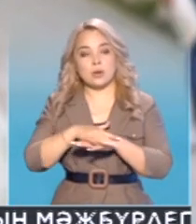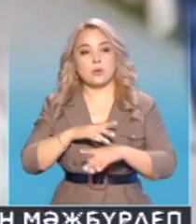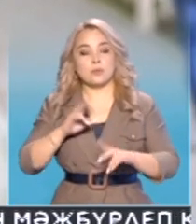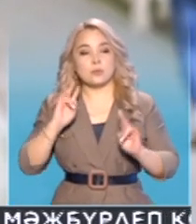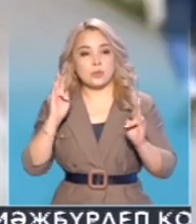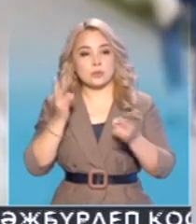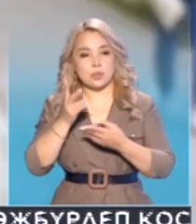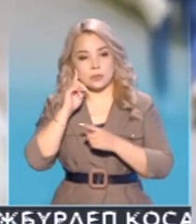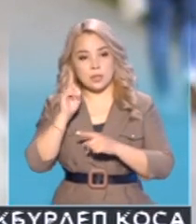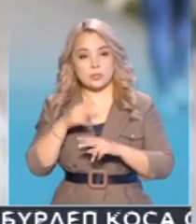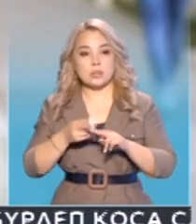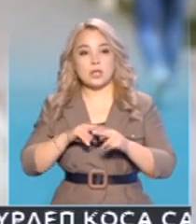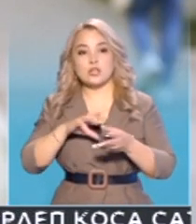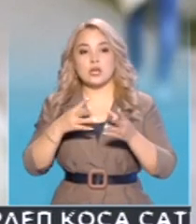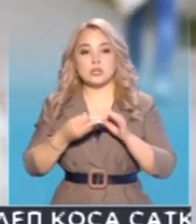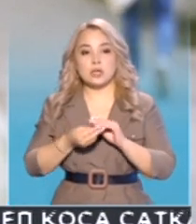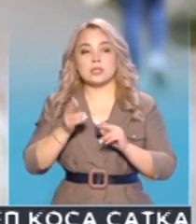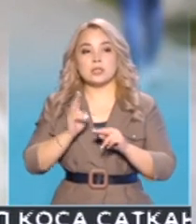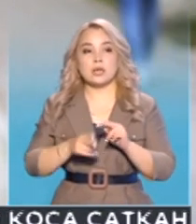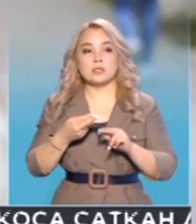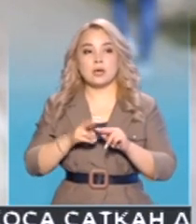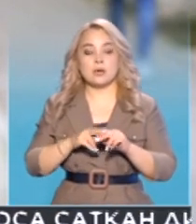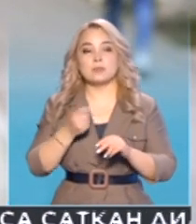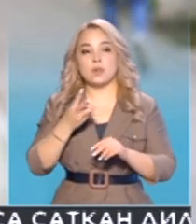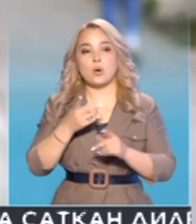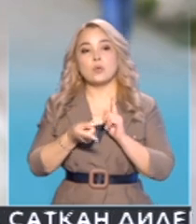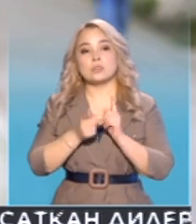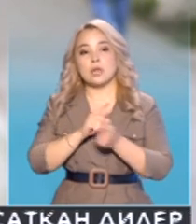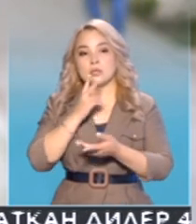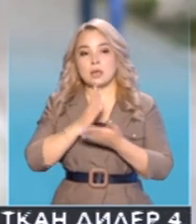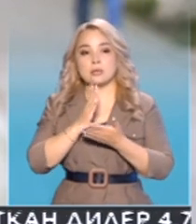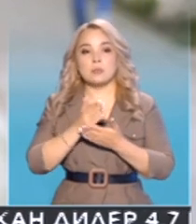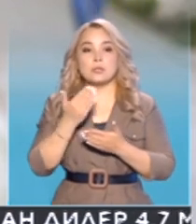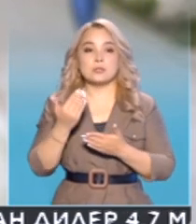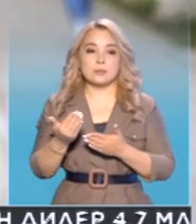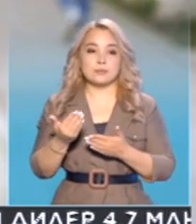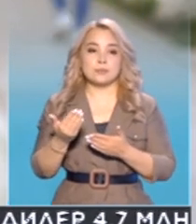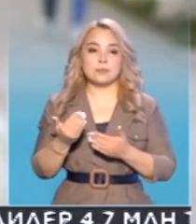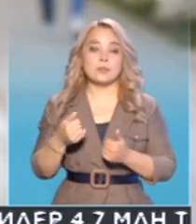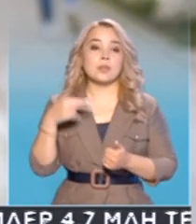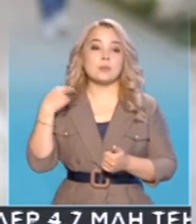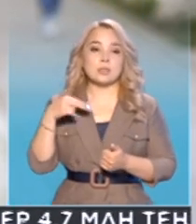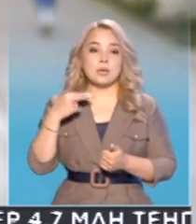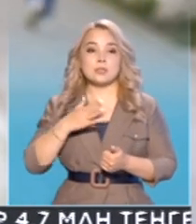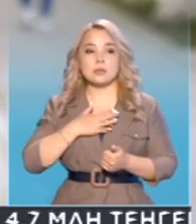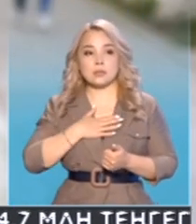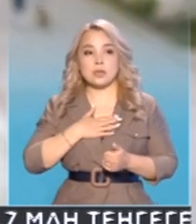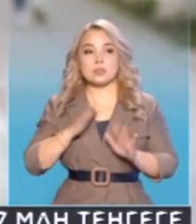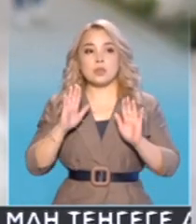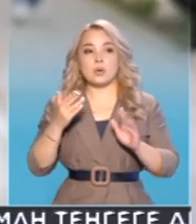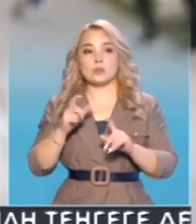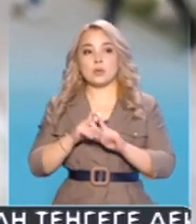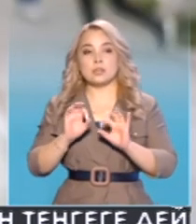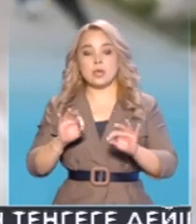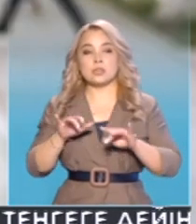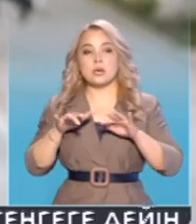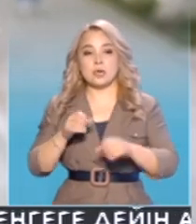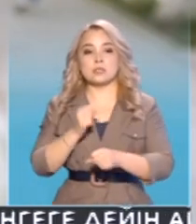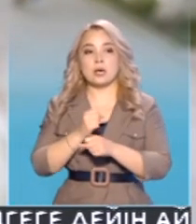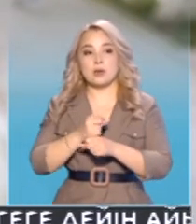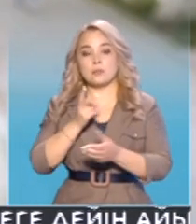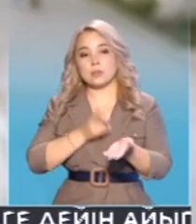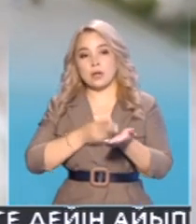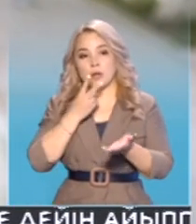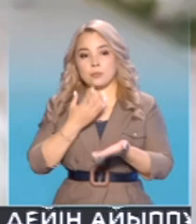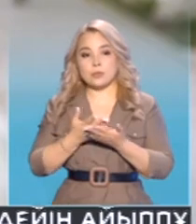дүрлікті. Соның нәтижесінен кейін біраз өзгерістер болды. Ел президентіміз тек сөзін емес, істің адам